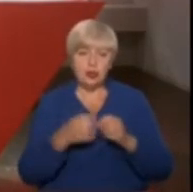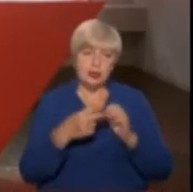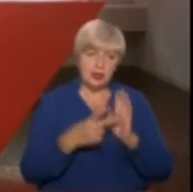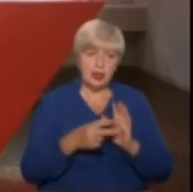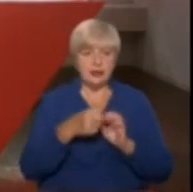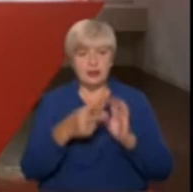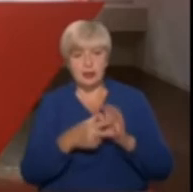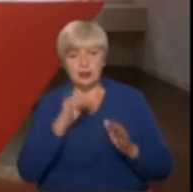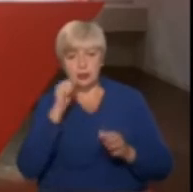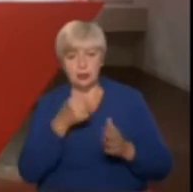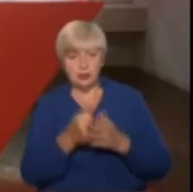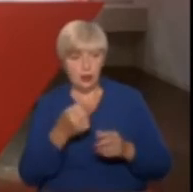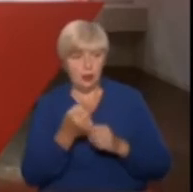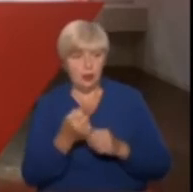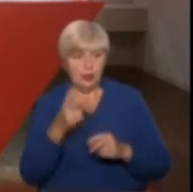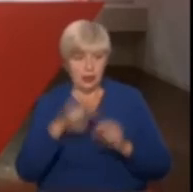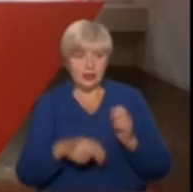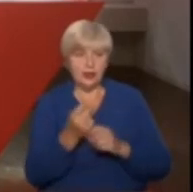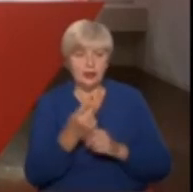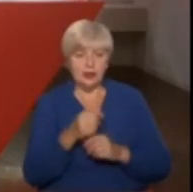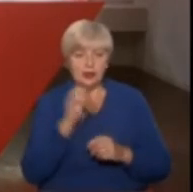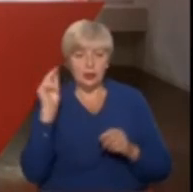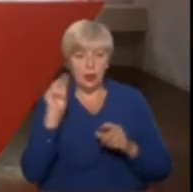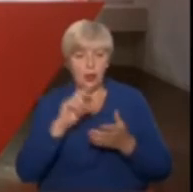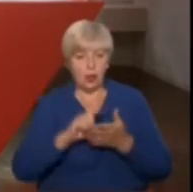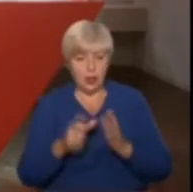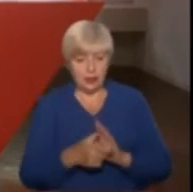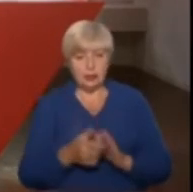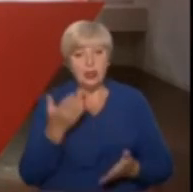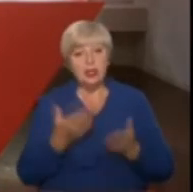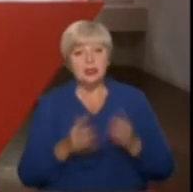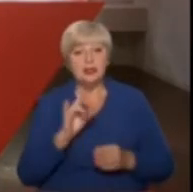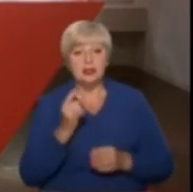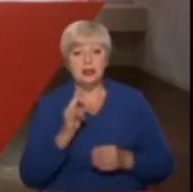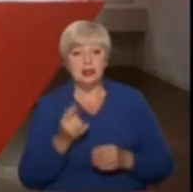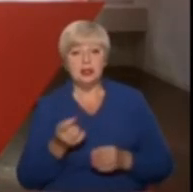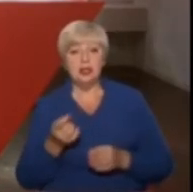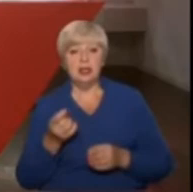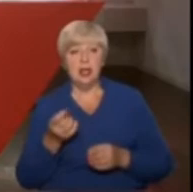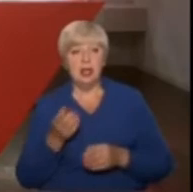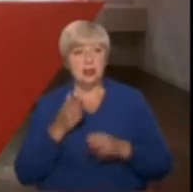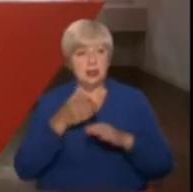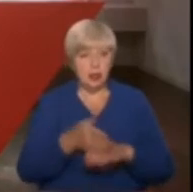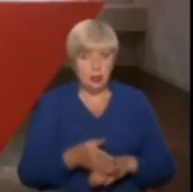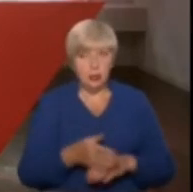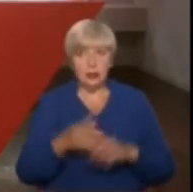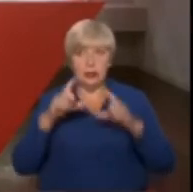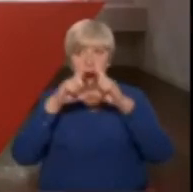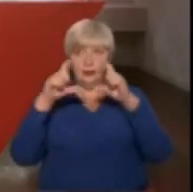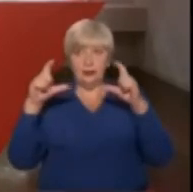18 років. Якщо дитина заходить у електротранспорт і прислоняє свій учнівський, в майбутньому будуть стояти